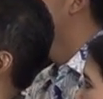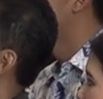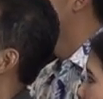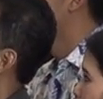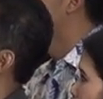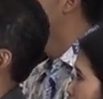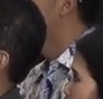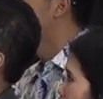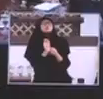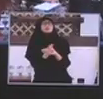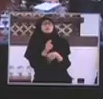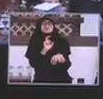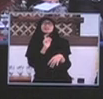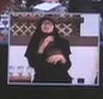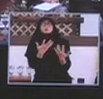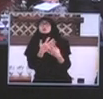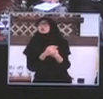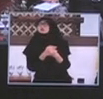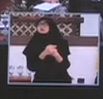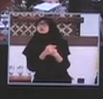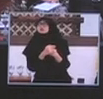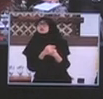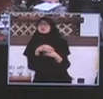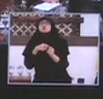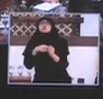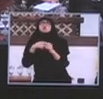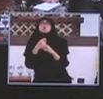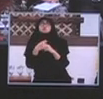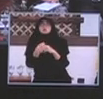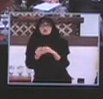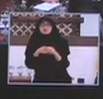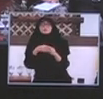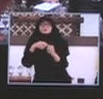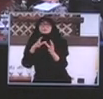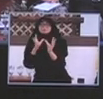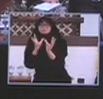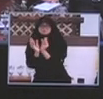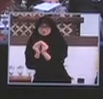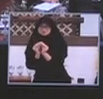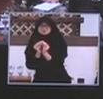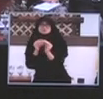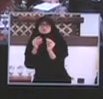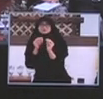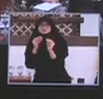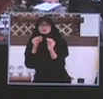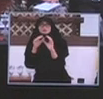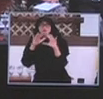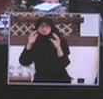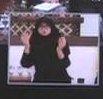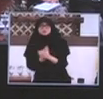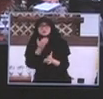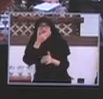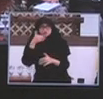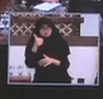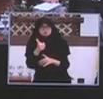Bu? Baru di Brebes. Yuk di Brebes. Dari Undip, Pak.